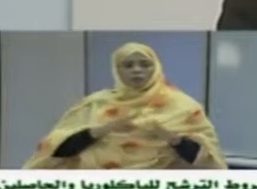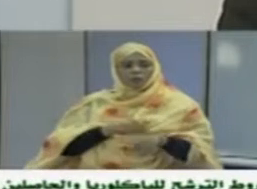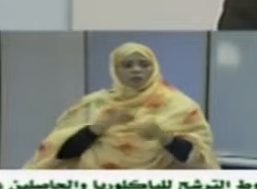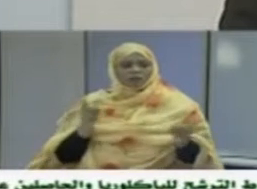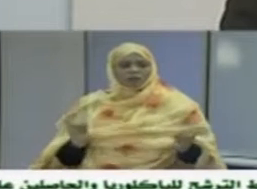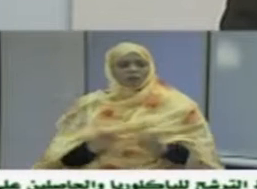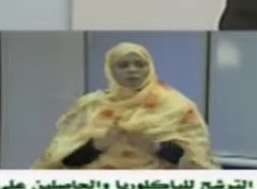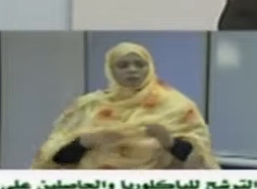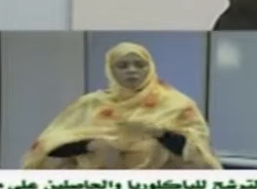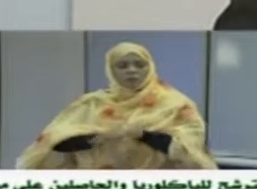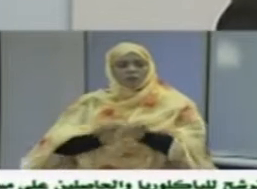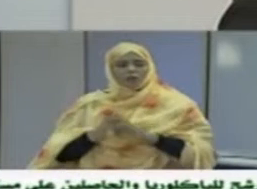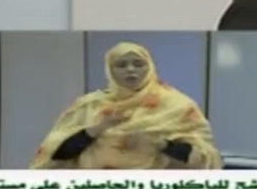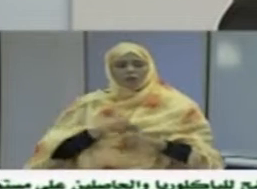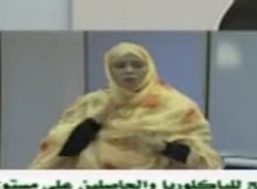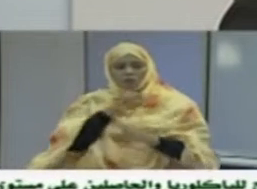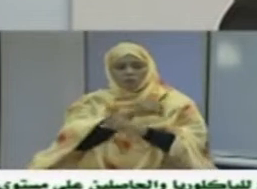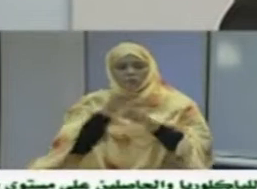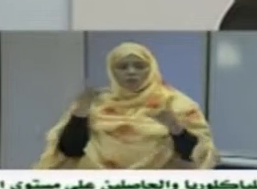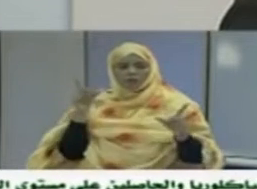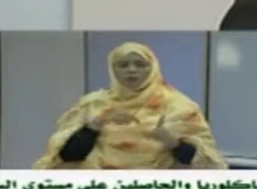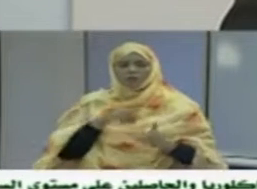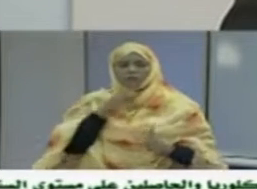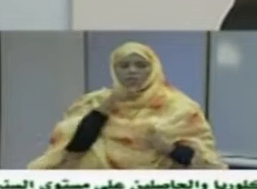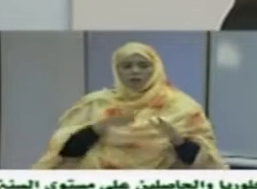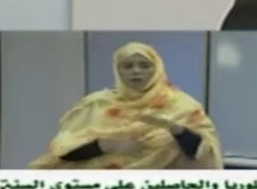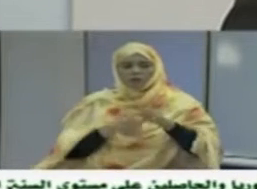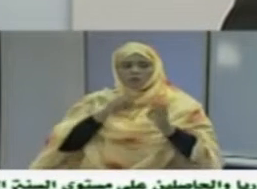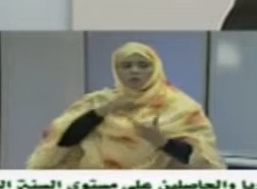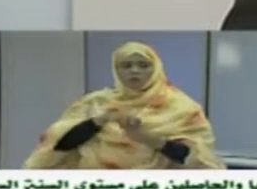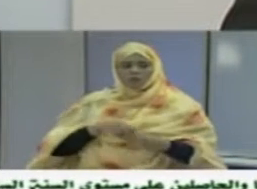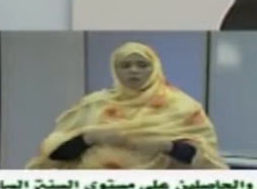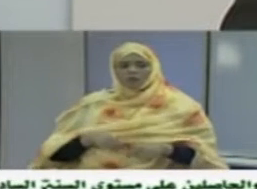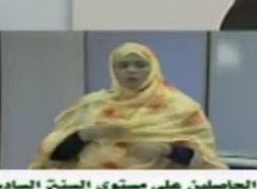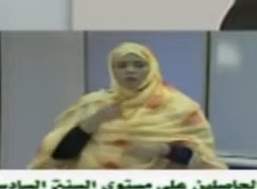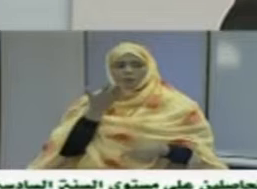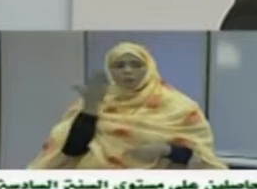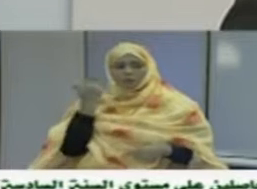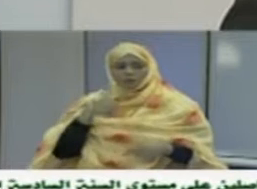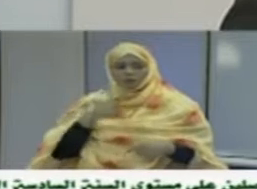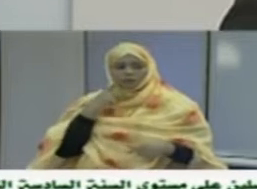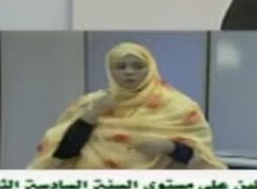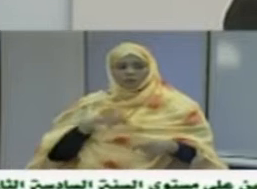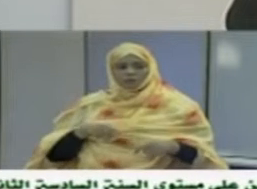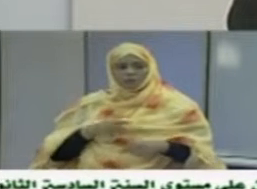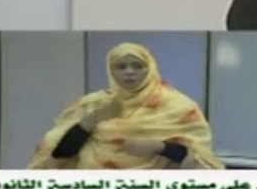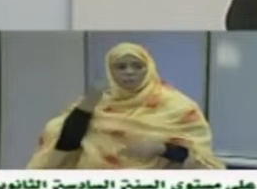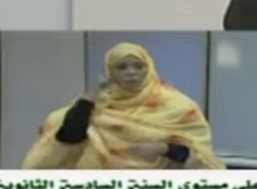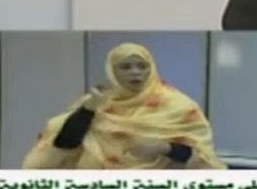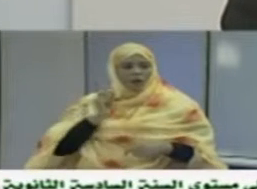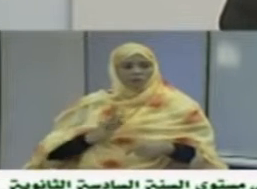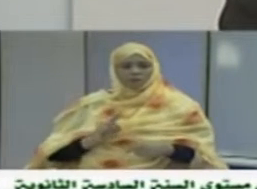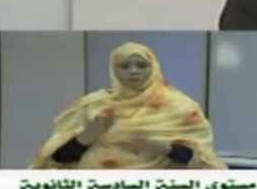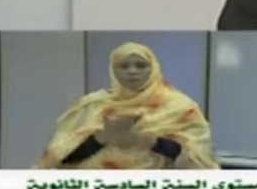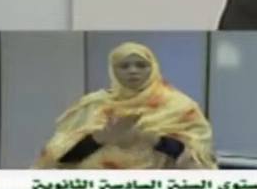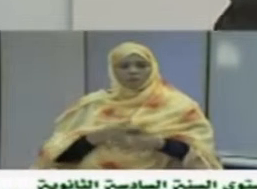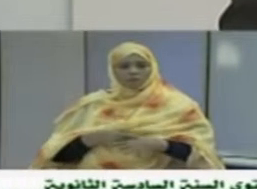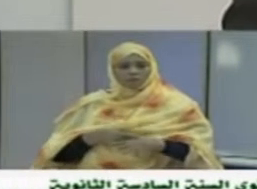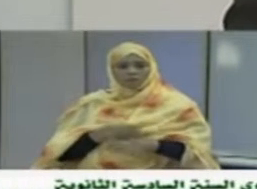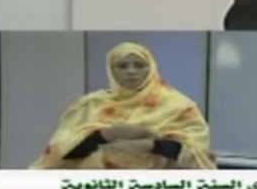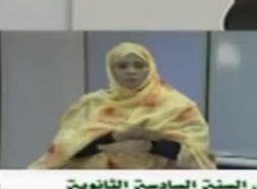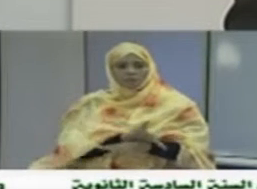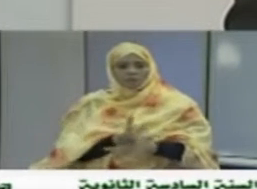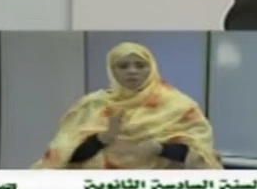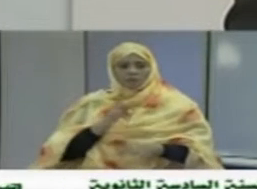وقت المباراة، موضحا في هذا الصدد أن رئيس الجمهورية لم يكن على علم بما جرى هذا. وسنعود إلى